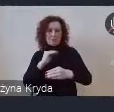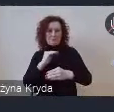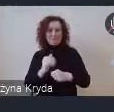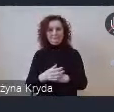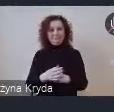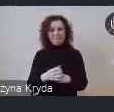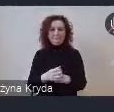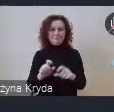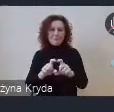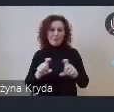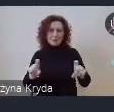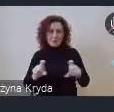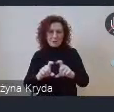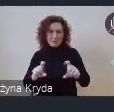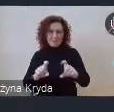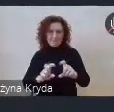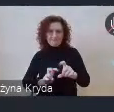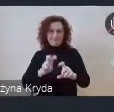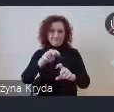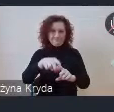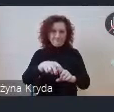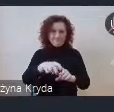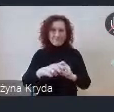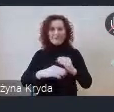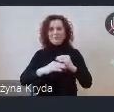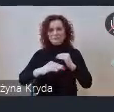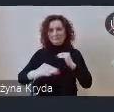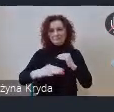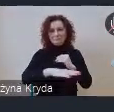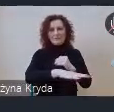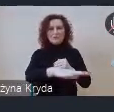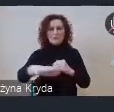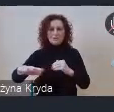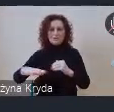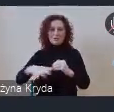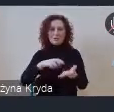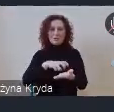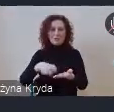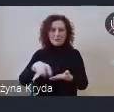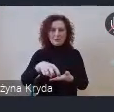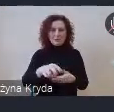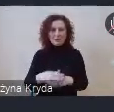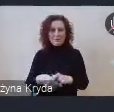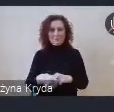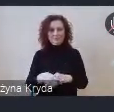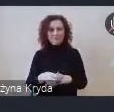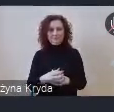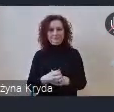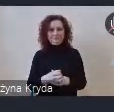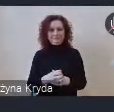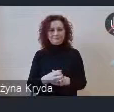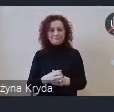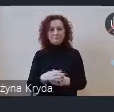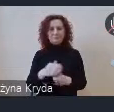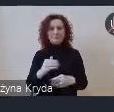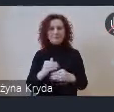pomieszczeniami czy w ogóle w przestrzeni poruszania się po po budynku wszelkiego rodzaju progi stanowią